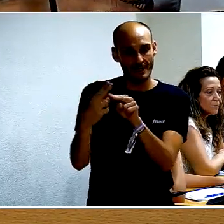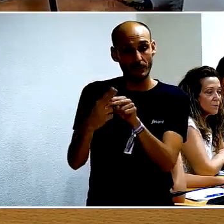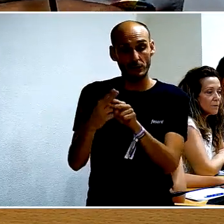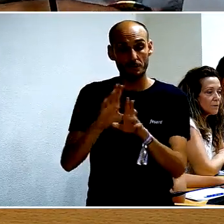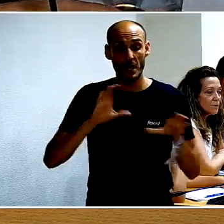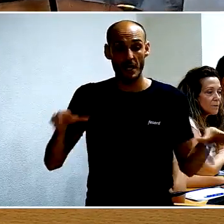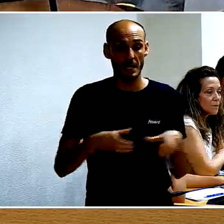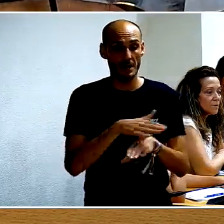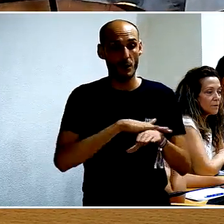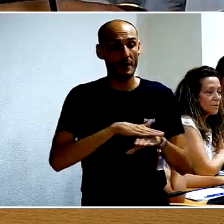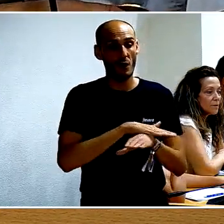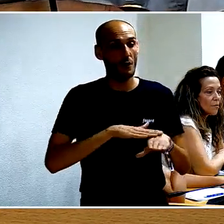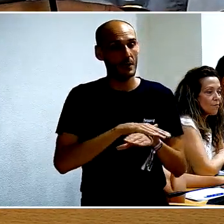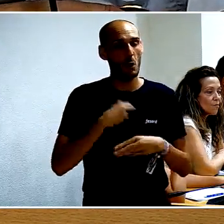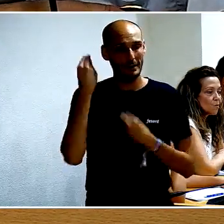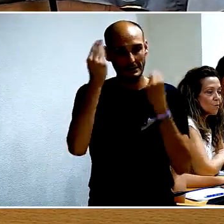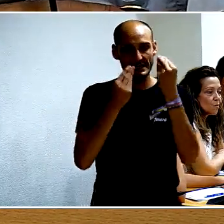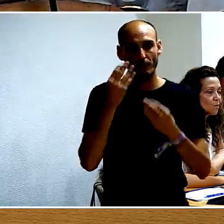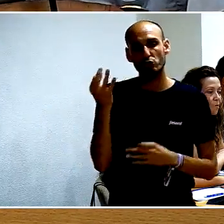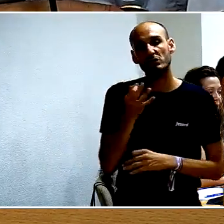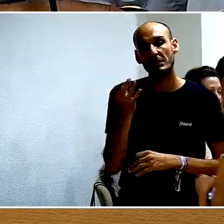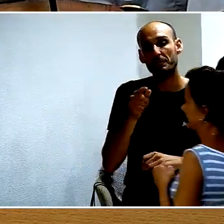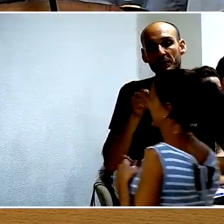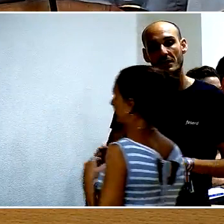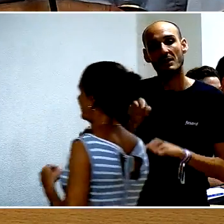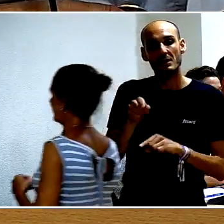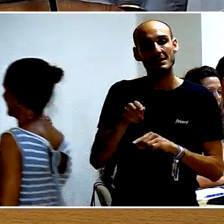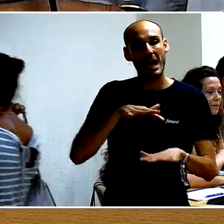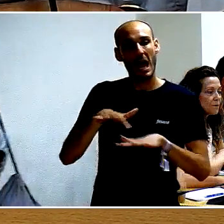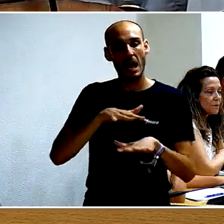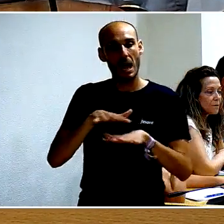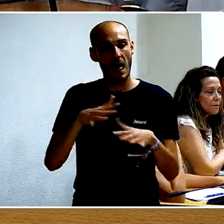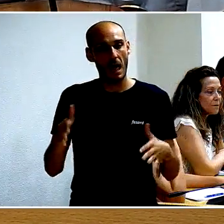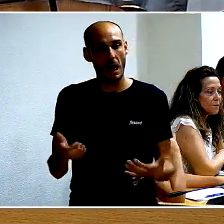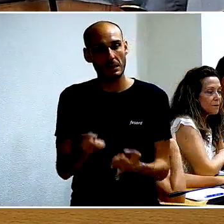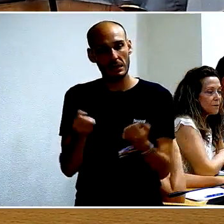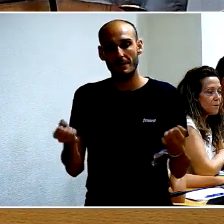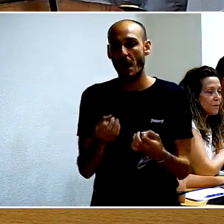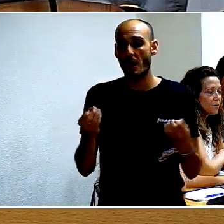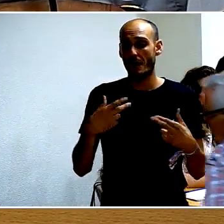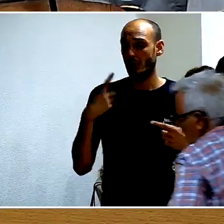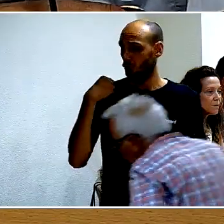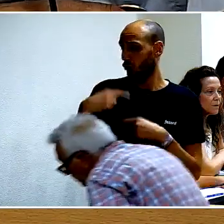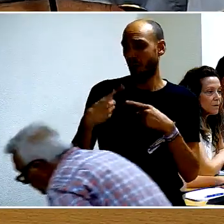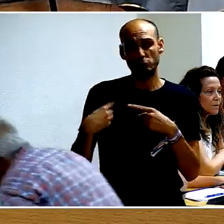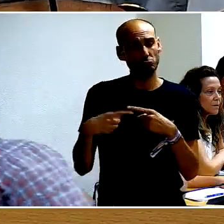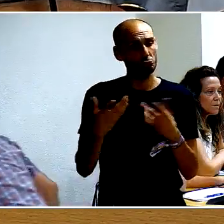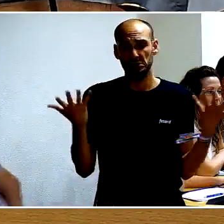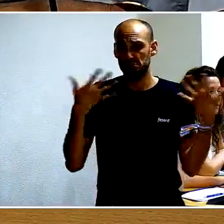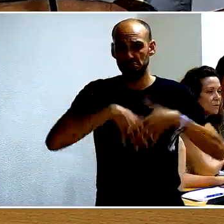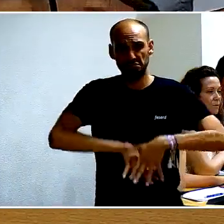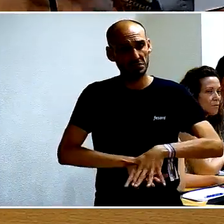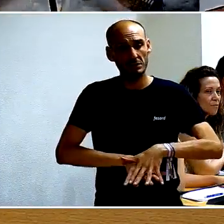govern considerem que aquesta dinàmica ha d'estar inserta en la nostra quotidianitat de manera integral i dins de les